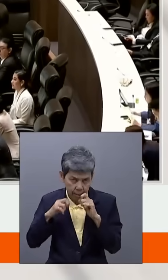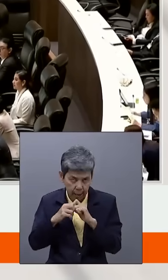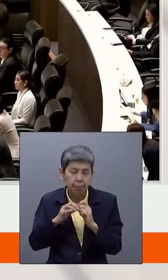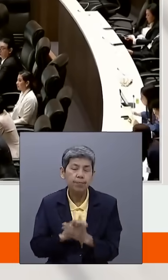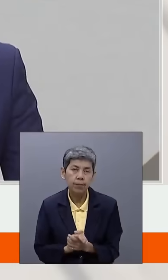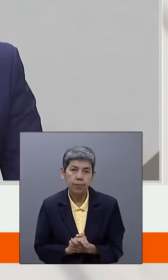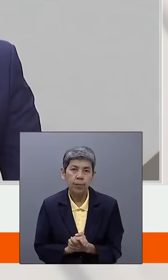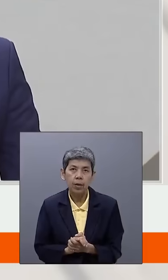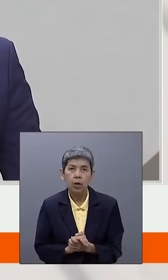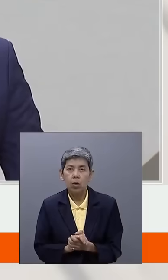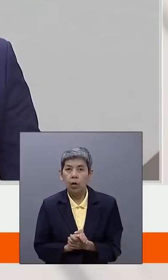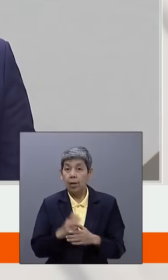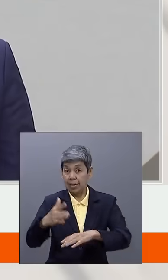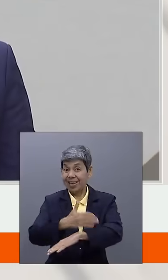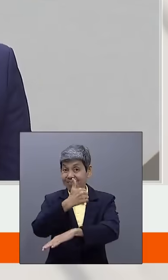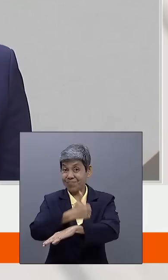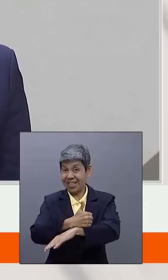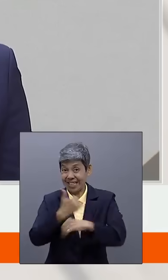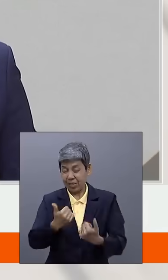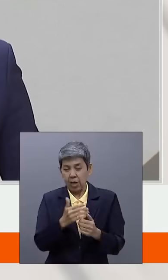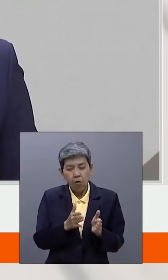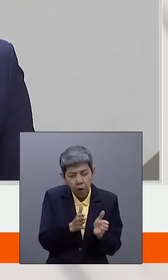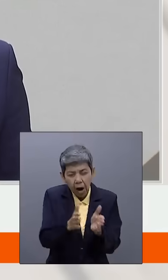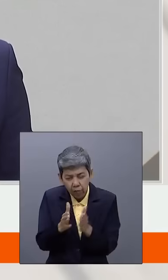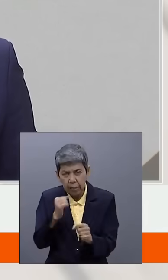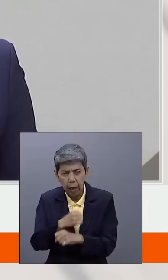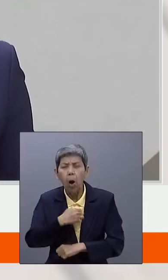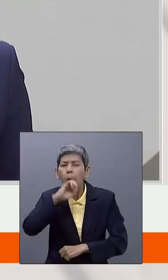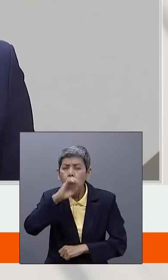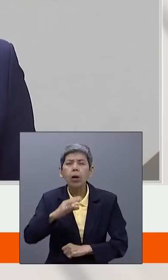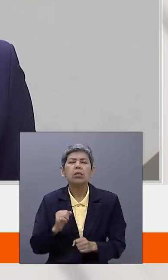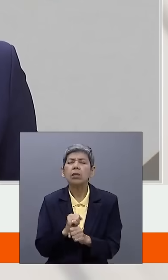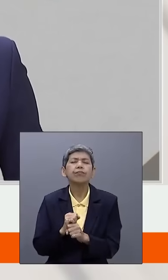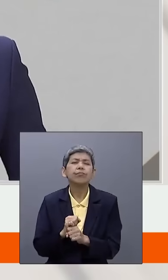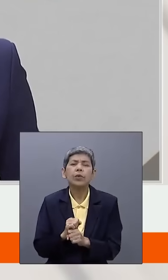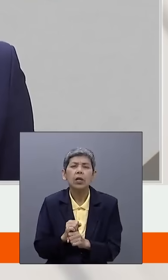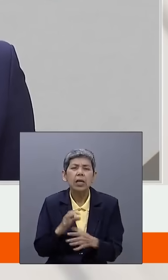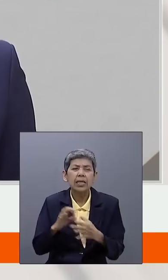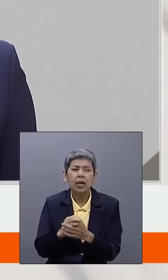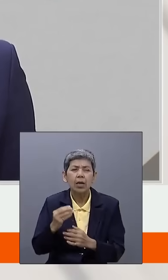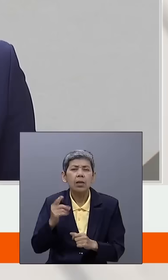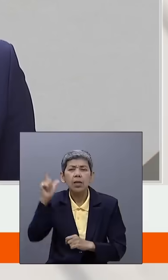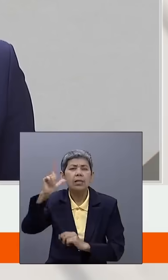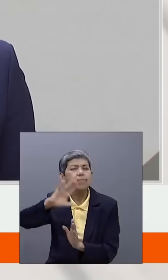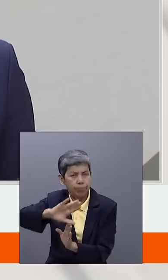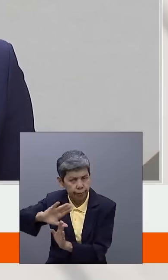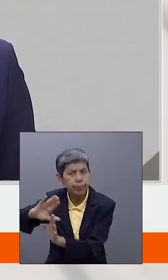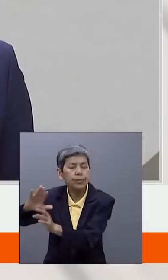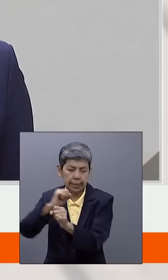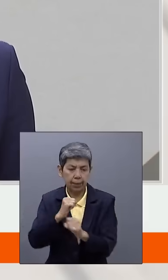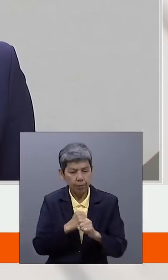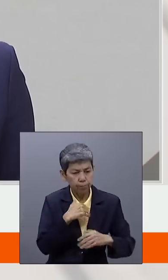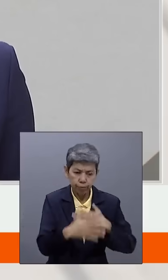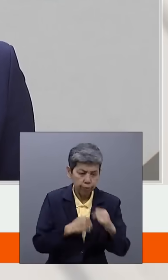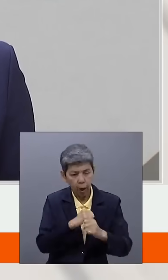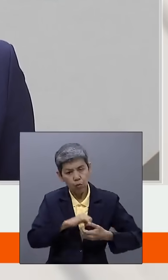ในวันนี้เมื่อบรรยากาศในทางการเมืองดูเหมือนว่าหลายฝ่ายพยายามจะบอกว่าก้าวข้ามคนที่ชื่อทักษิณไปแล้วนะคะแล้วก็นำไปสู่การร่ว